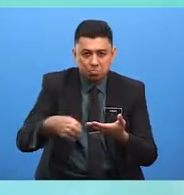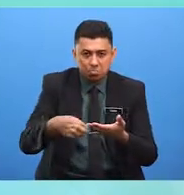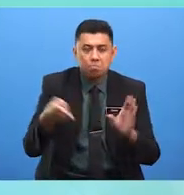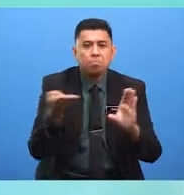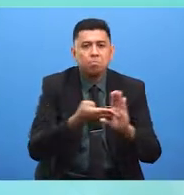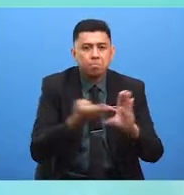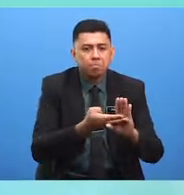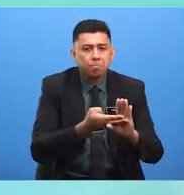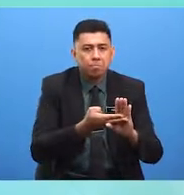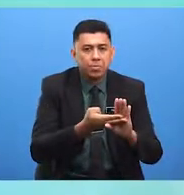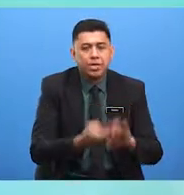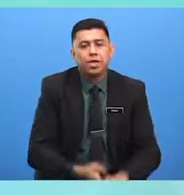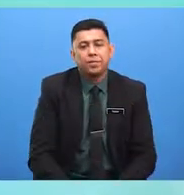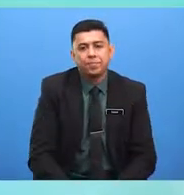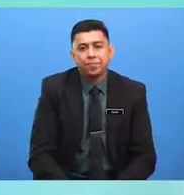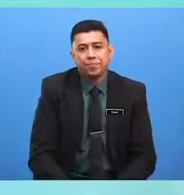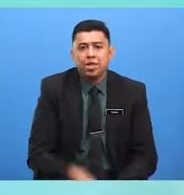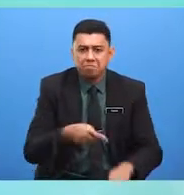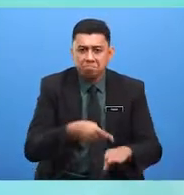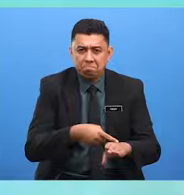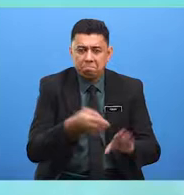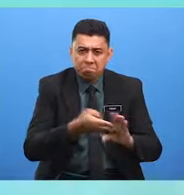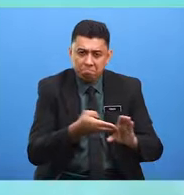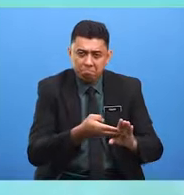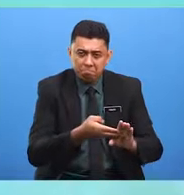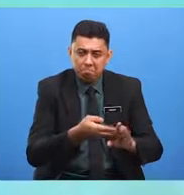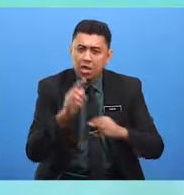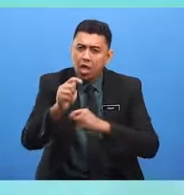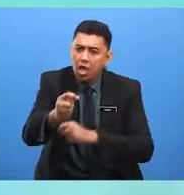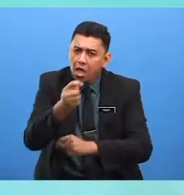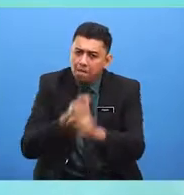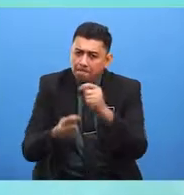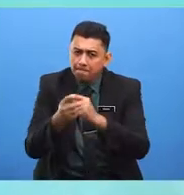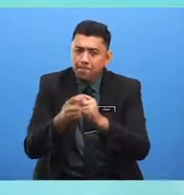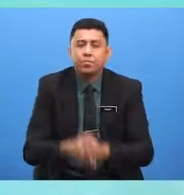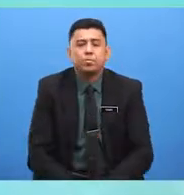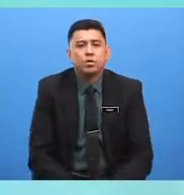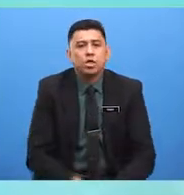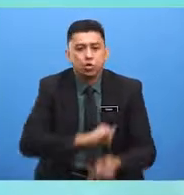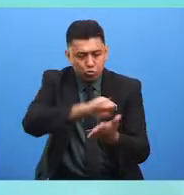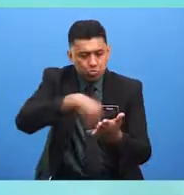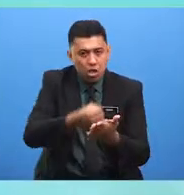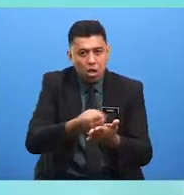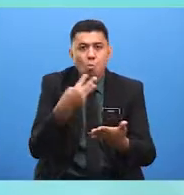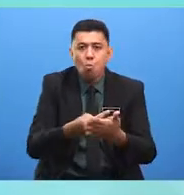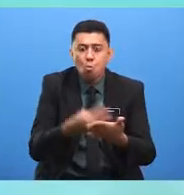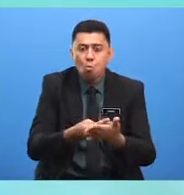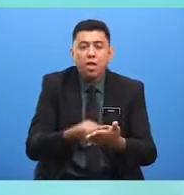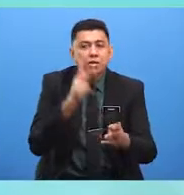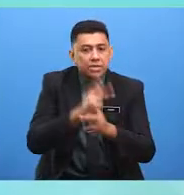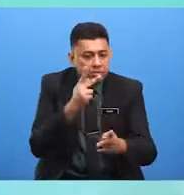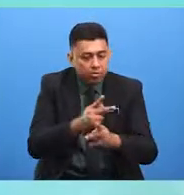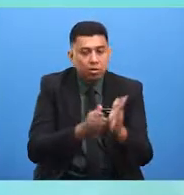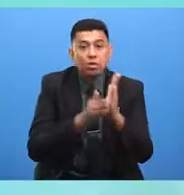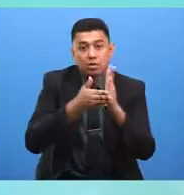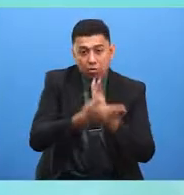jumlah deposit yang diterima bank pusat akan mewajibkan sejumlah uang tunai yang tertentu yang perlu disimpan